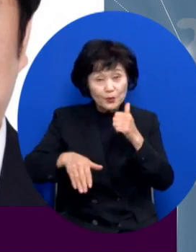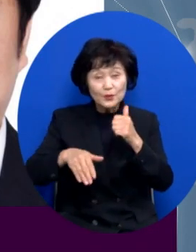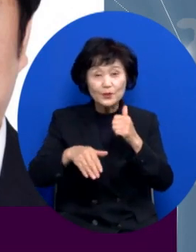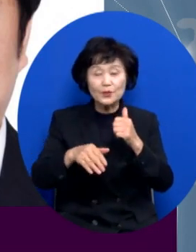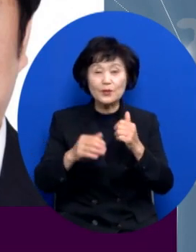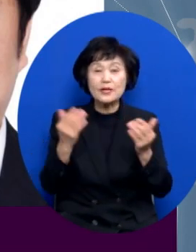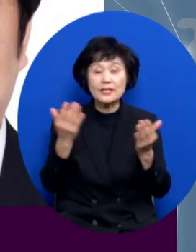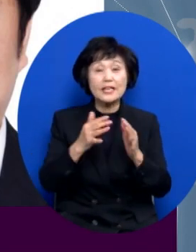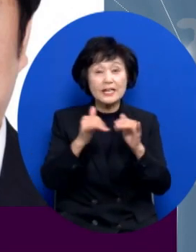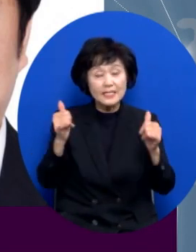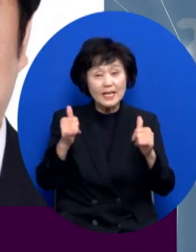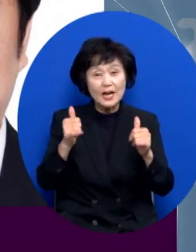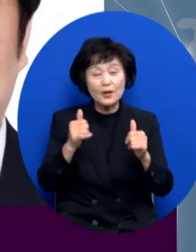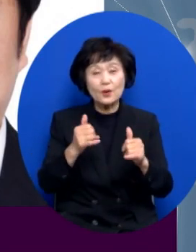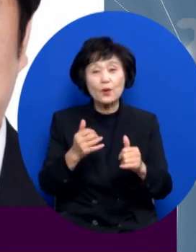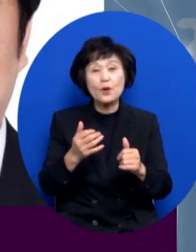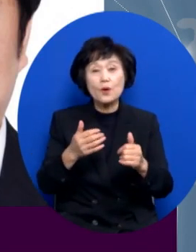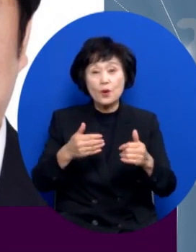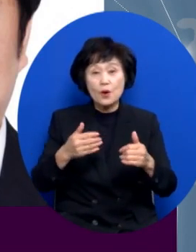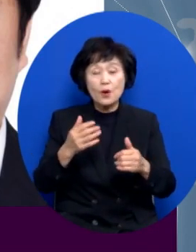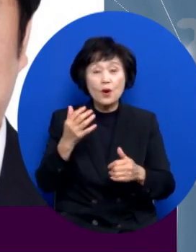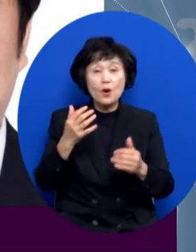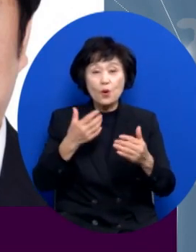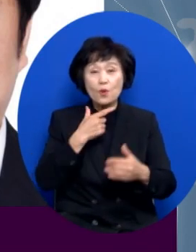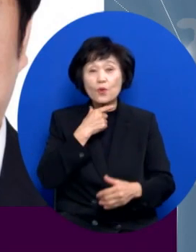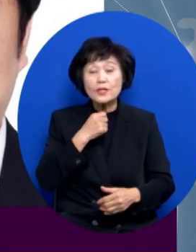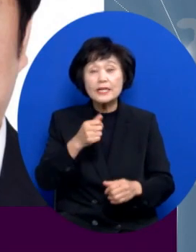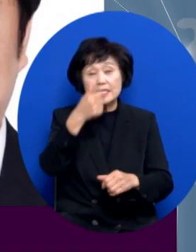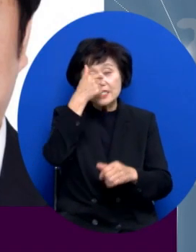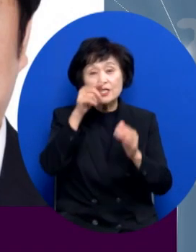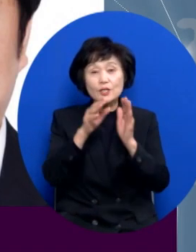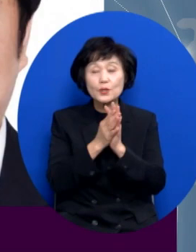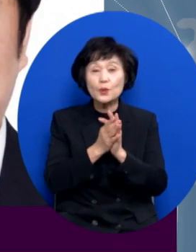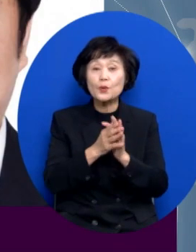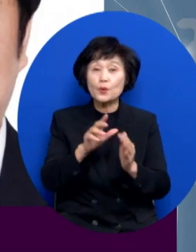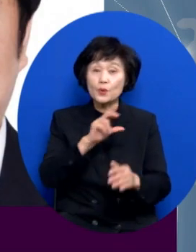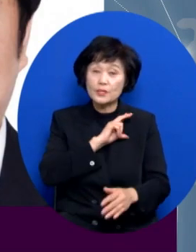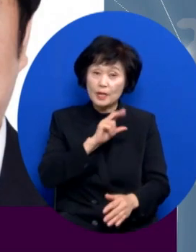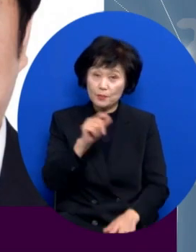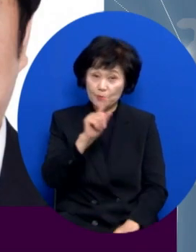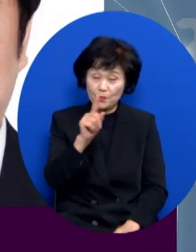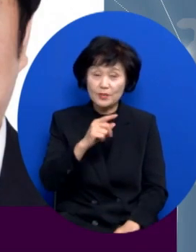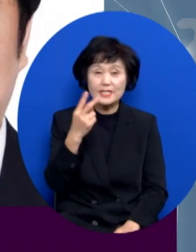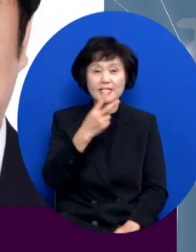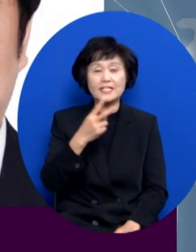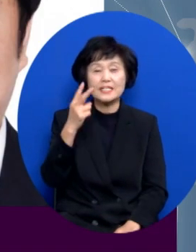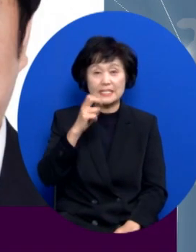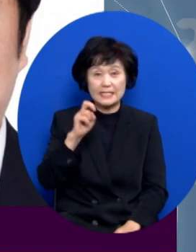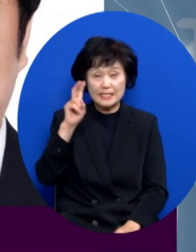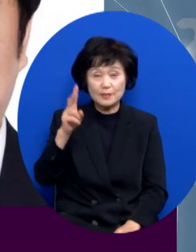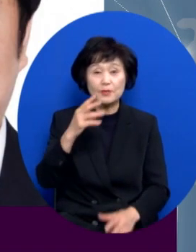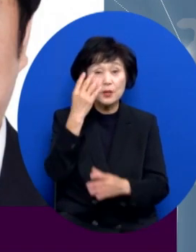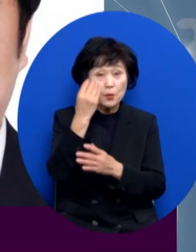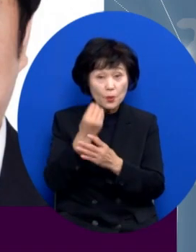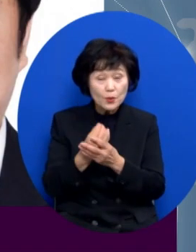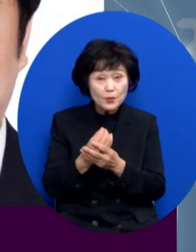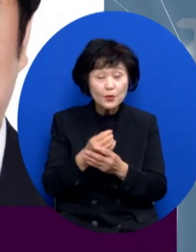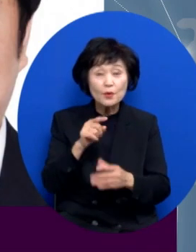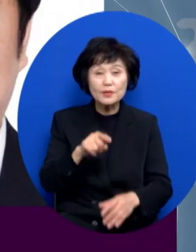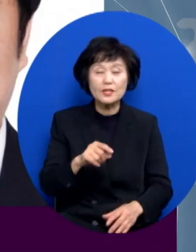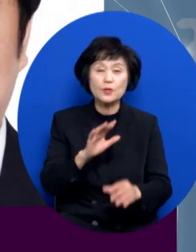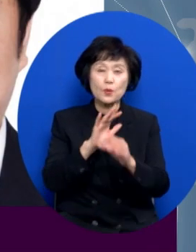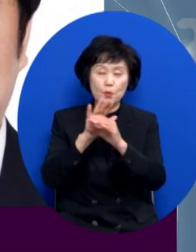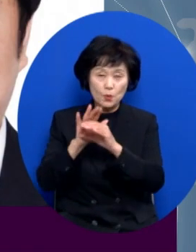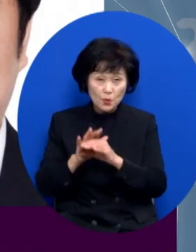가지고 계신 기도 제목이 있다면 나눠 주시죠 이번 2022년 카타르 월드컵은